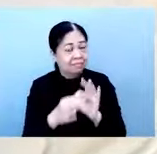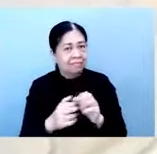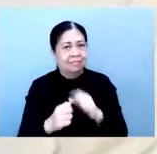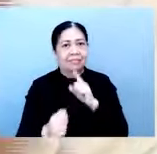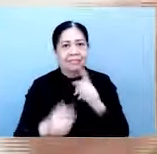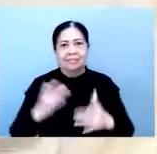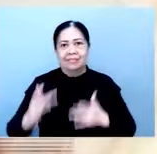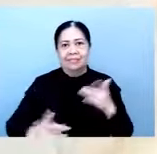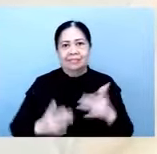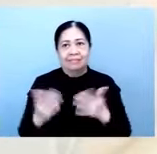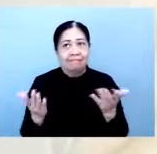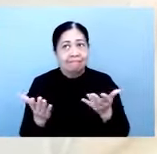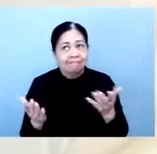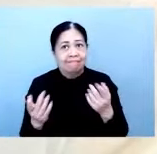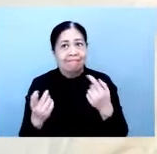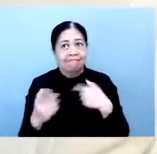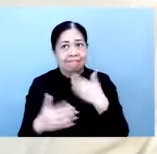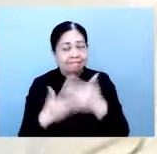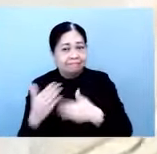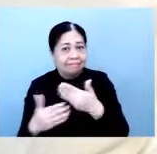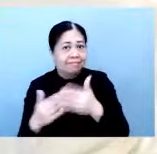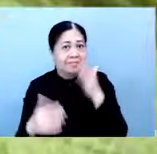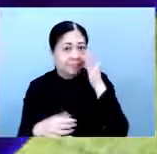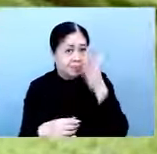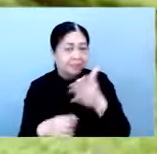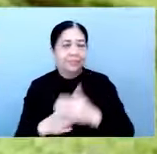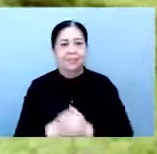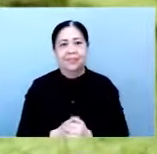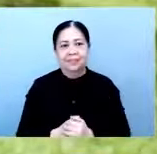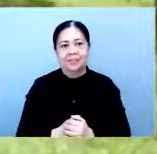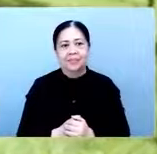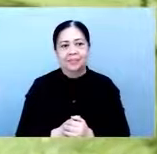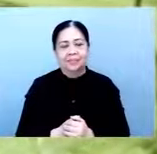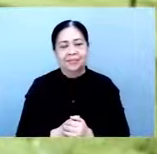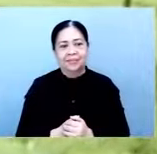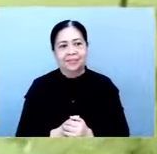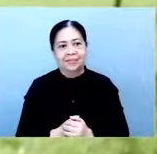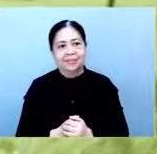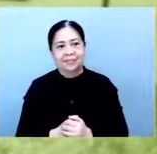excited to see where that will take me as well in the future.